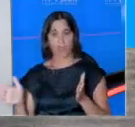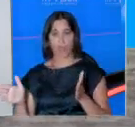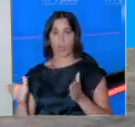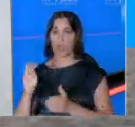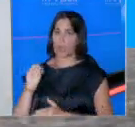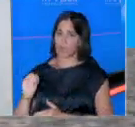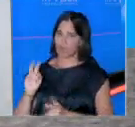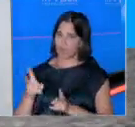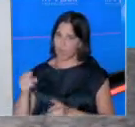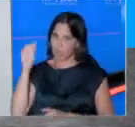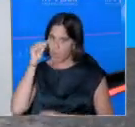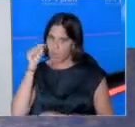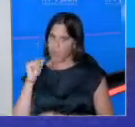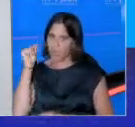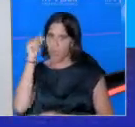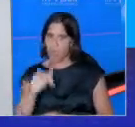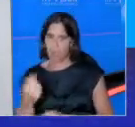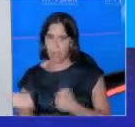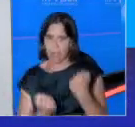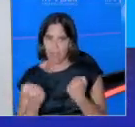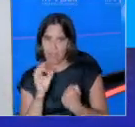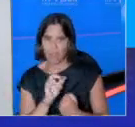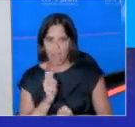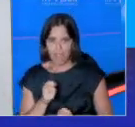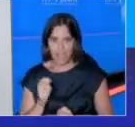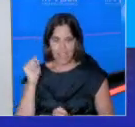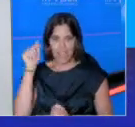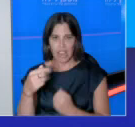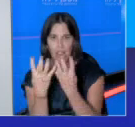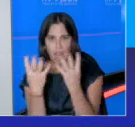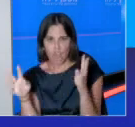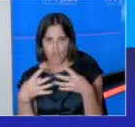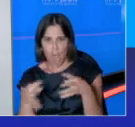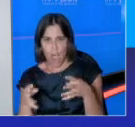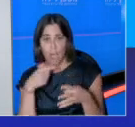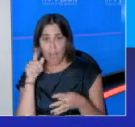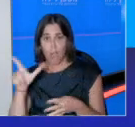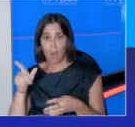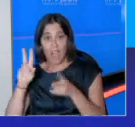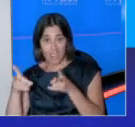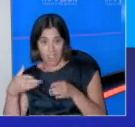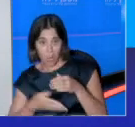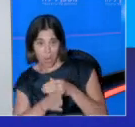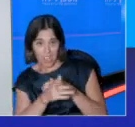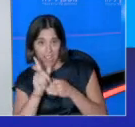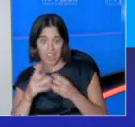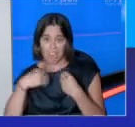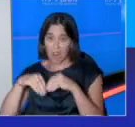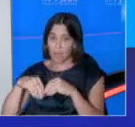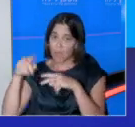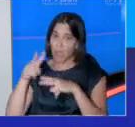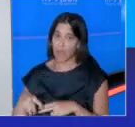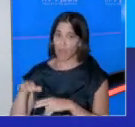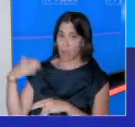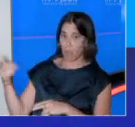משה, אני יכול להזכיר שאתה הגעת עם רכבך בתור חבר כנסת לשער הקיבוץ, ואמרו לך שאתה יכול להיכנס, אבל המשפחה לא יכולה